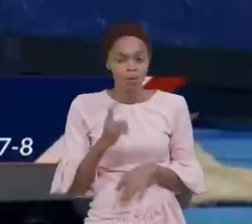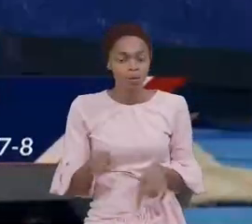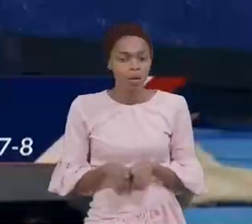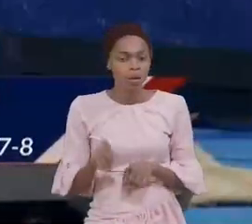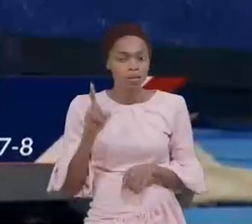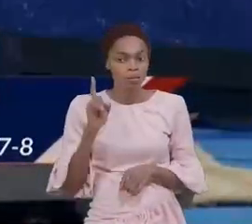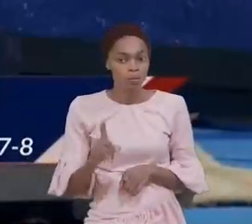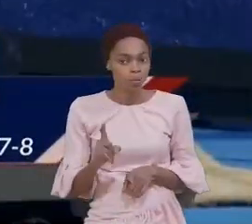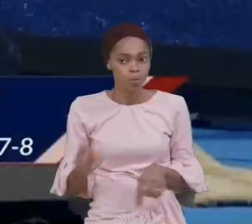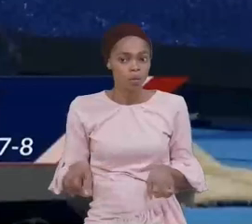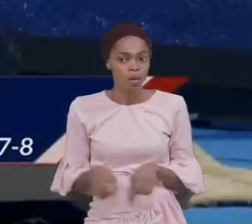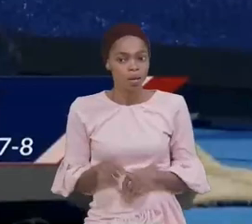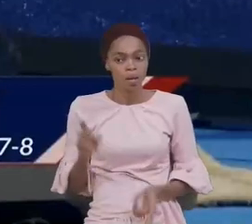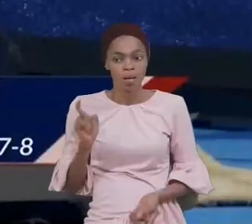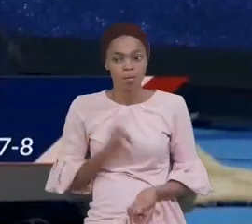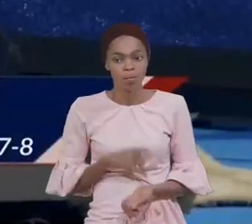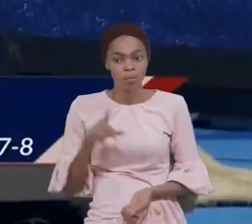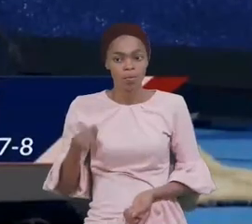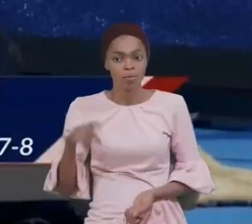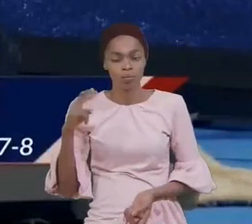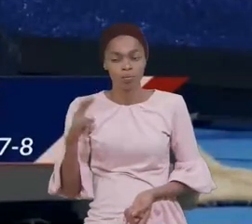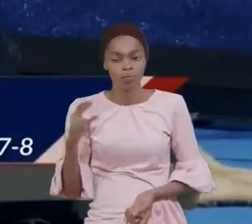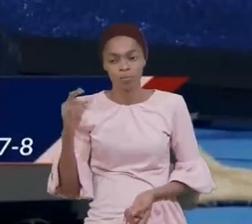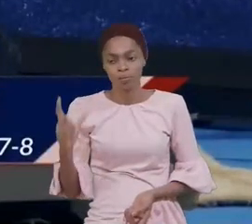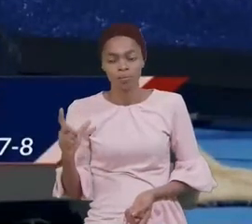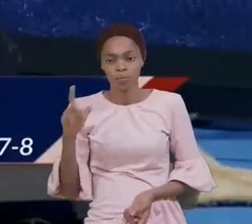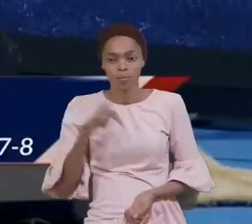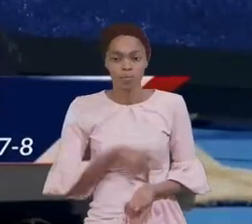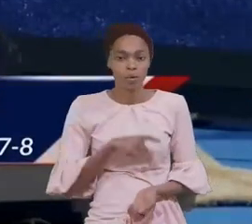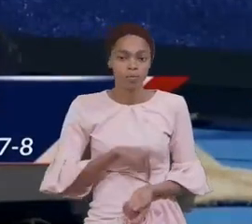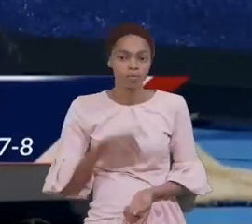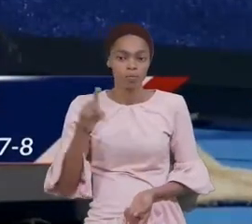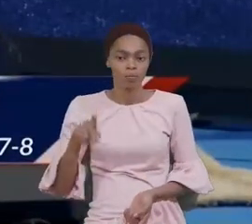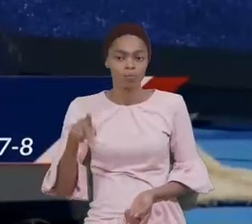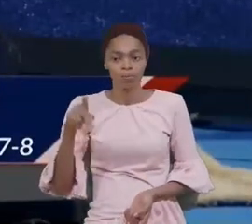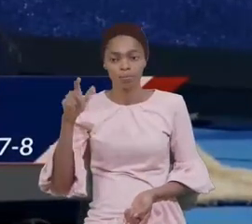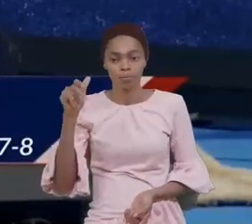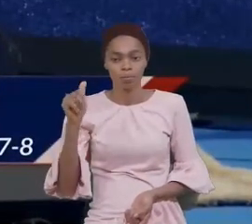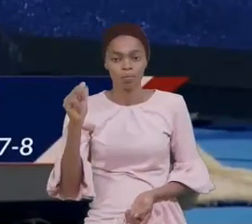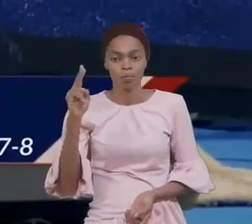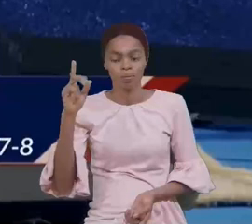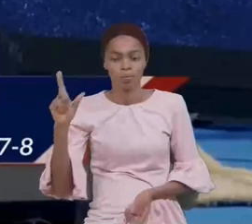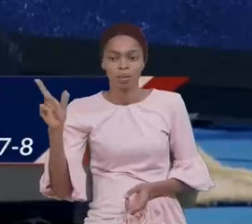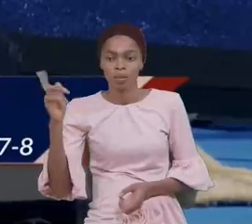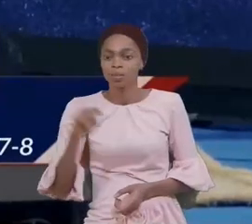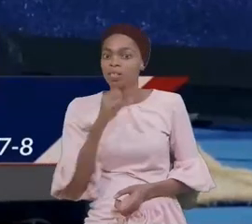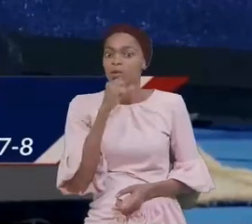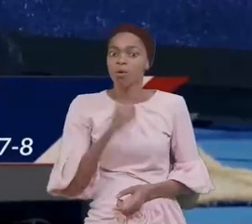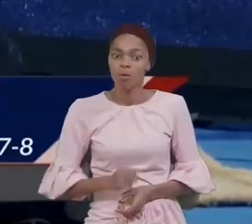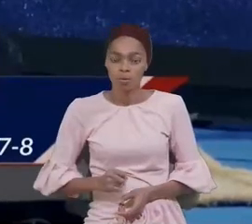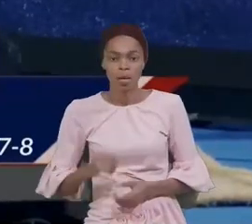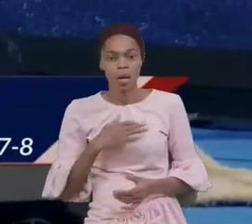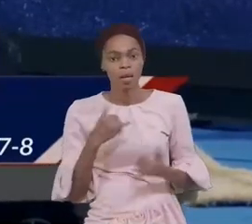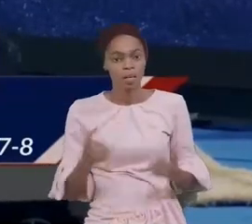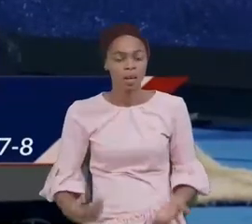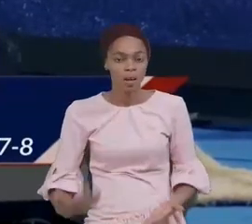au nom de la charité que je t'adresse une prière, étant ce que je suis Paul vieillard et